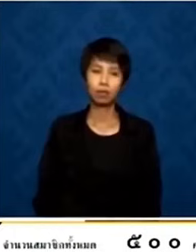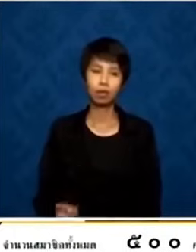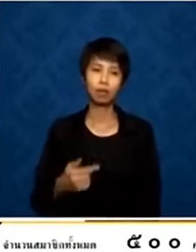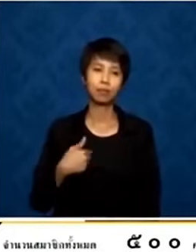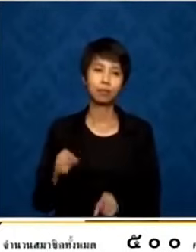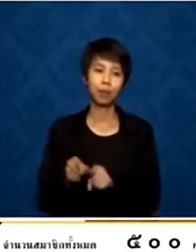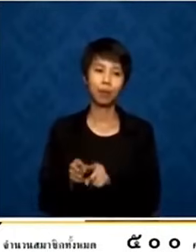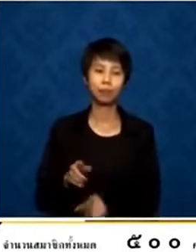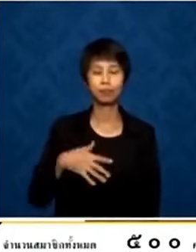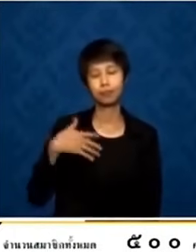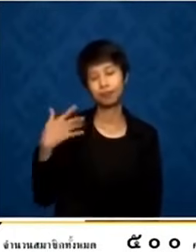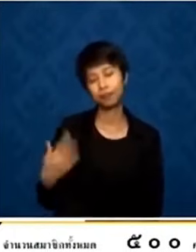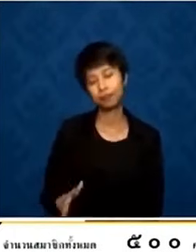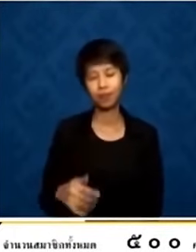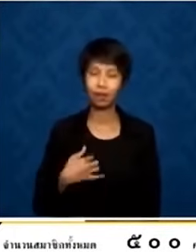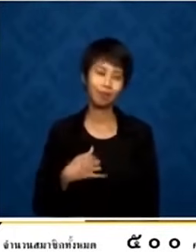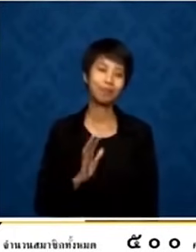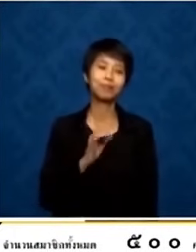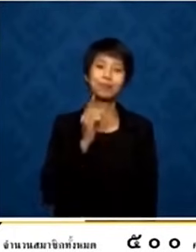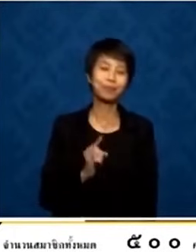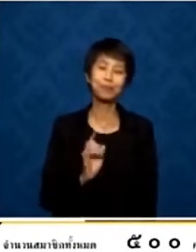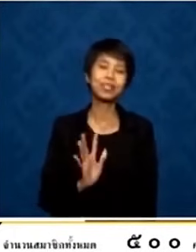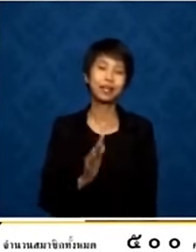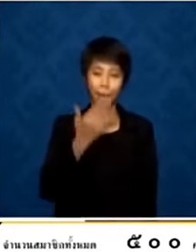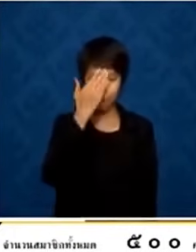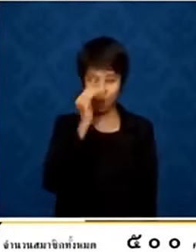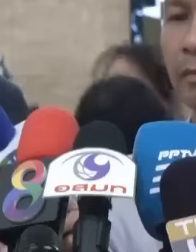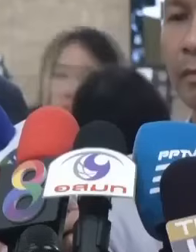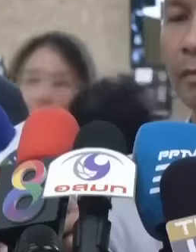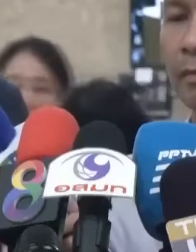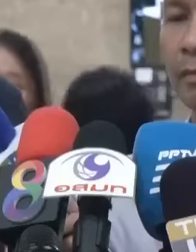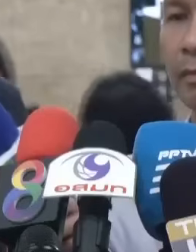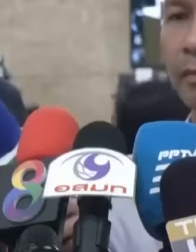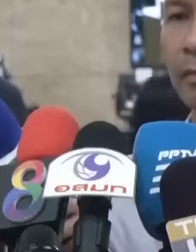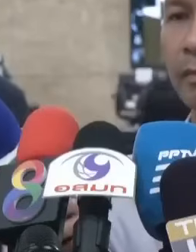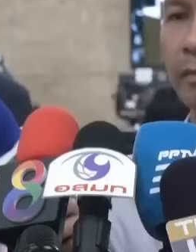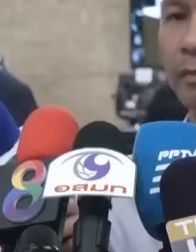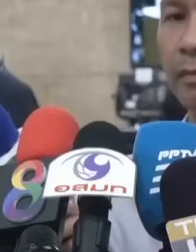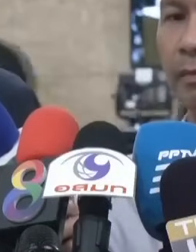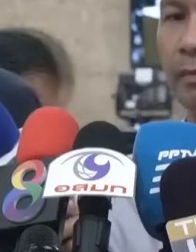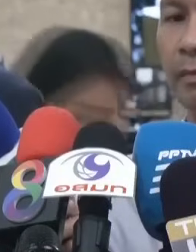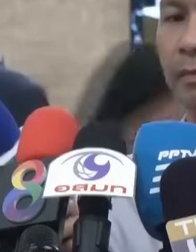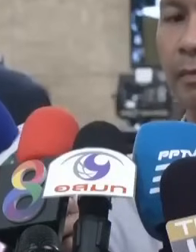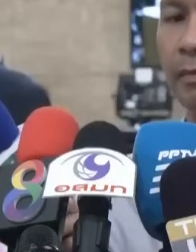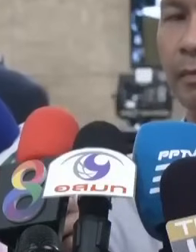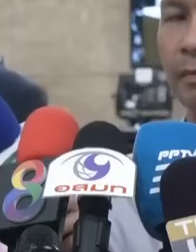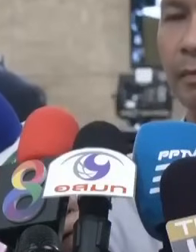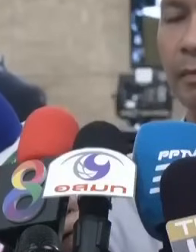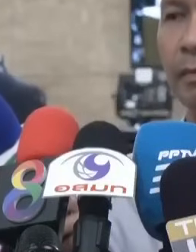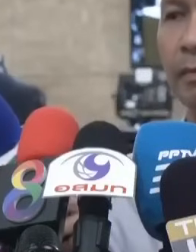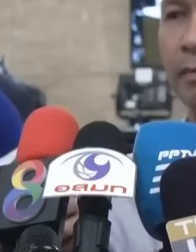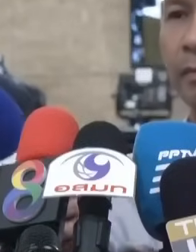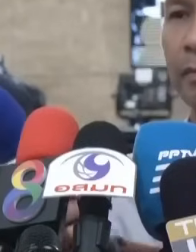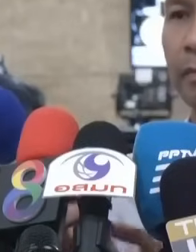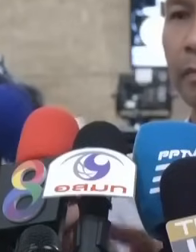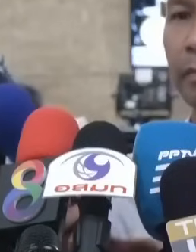หน้าเนี่ยจะไม่มีพรรคประชาธิปัตย์เข้าร่วมใช่หรือไม่คุณชัยชนะบอกไม่ใช่หน้าที่ฝ่ายค้านเป็นหน้าที่รัฐมนตรีเรื่องอนาคตยังมาไม่ถึงเราพูดไม่